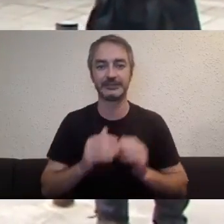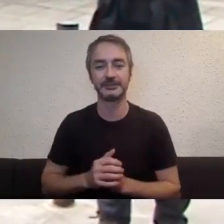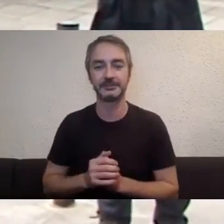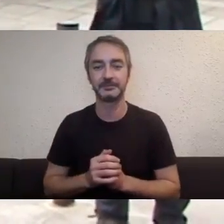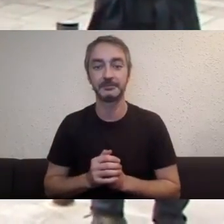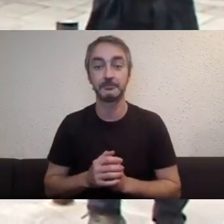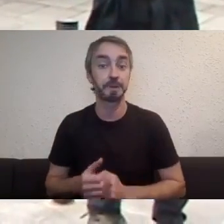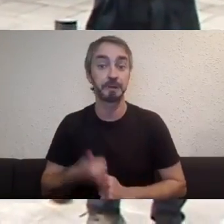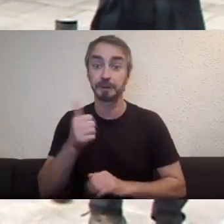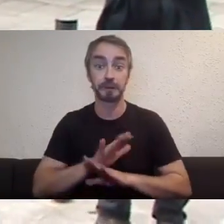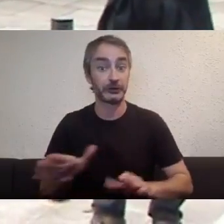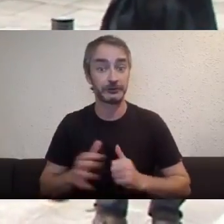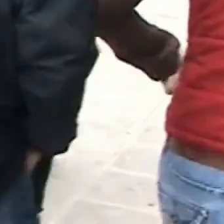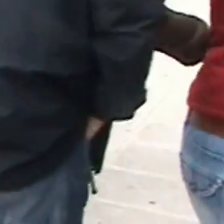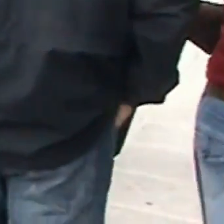I...